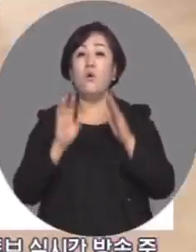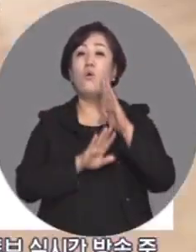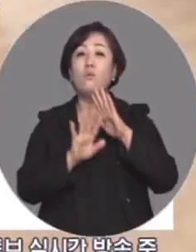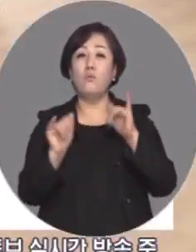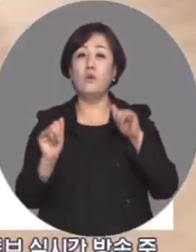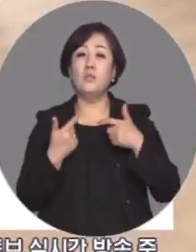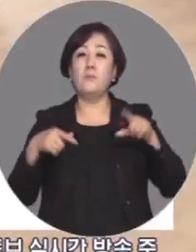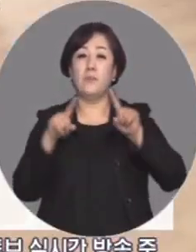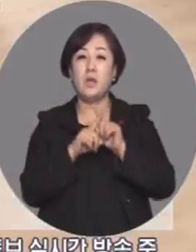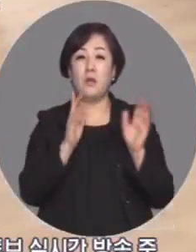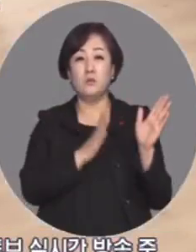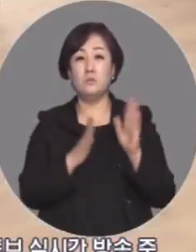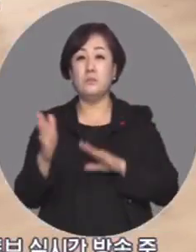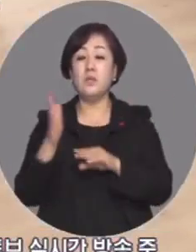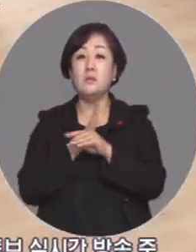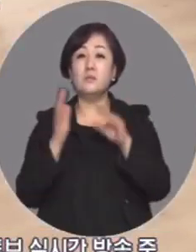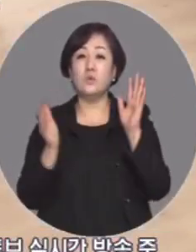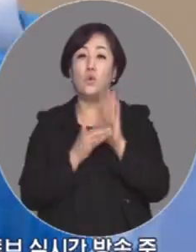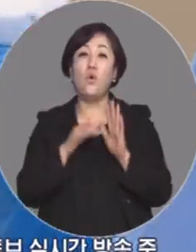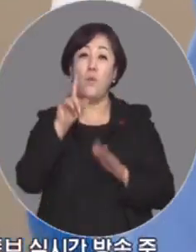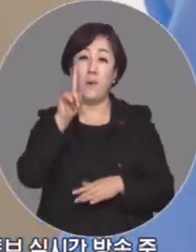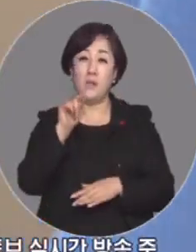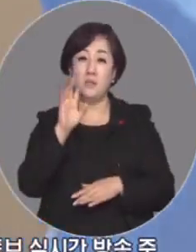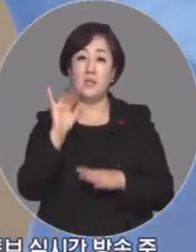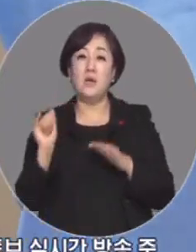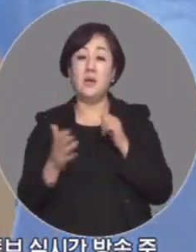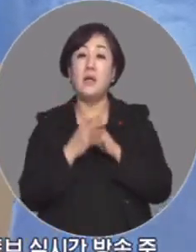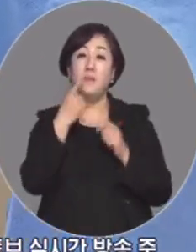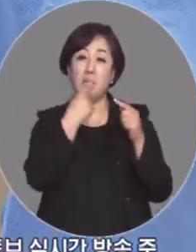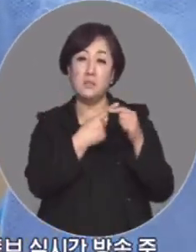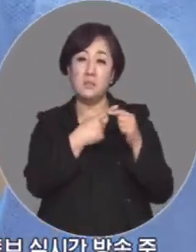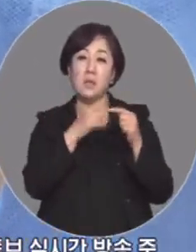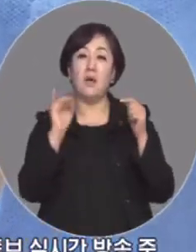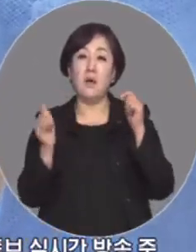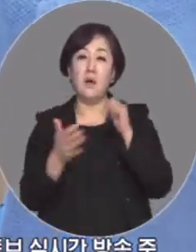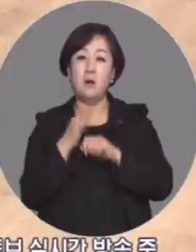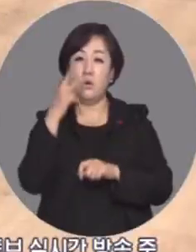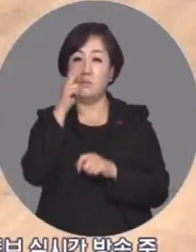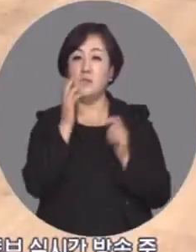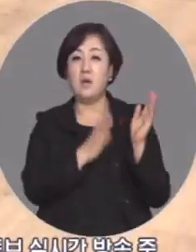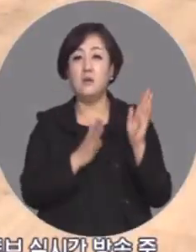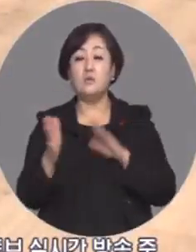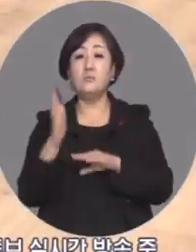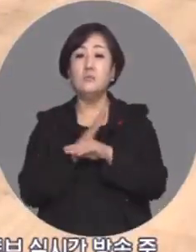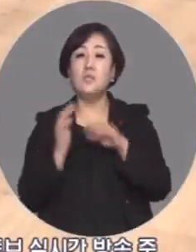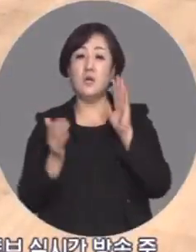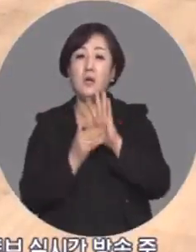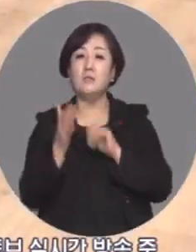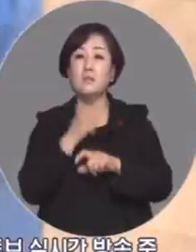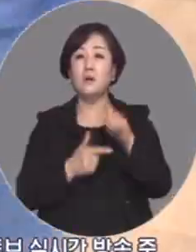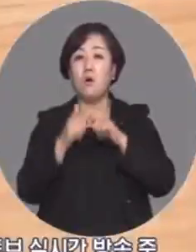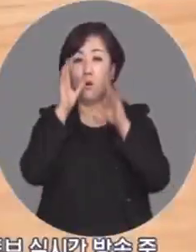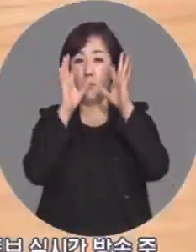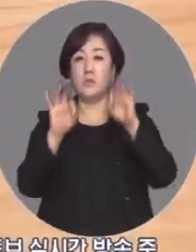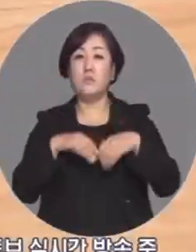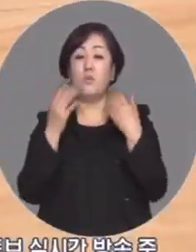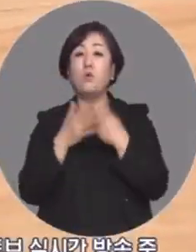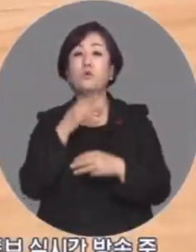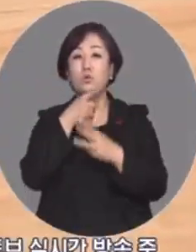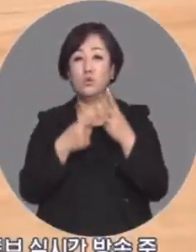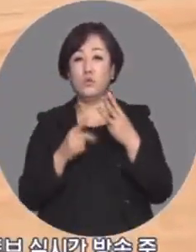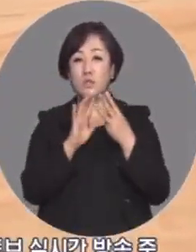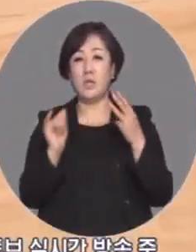계획입니다. 1차적으로 만 명을 검사해보고 증상자 추이와 검사 속도를 봐가며 전 국민으로 검사를